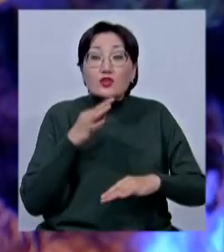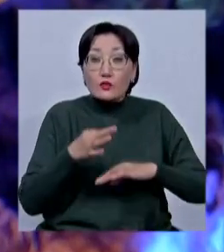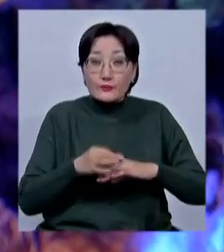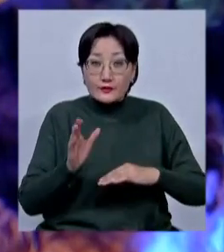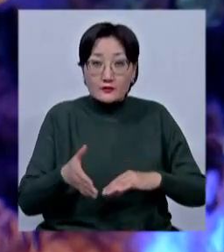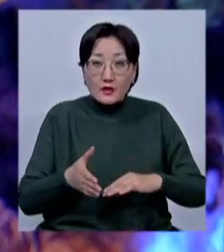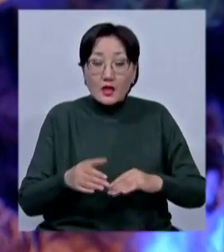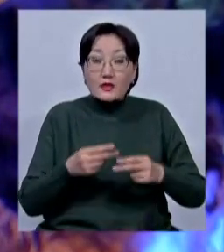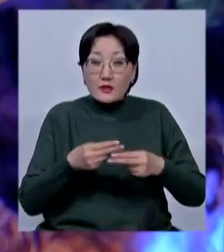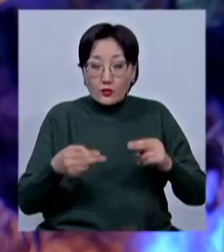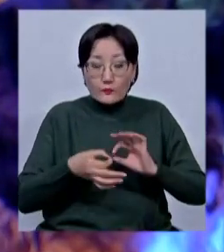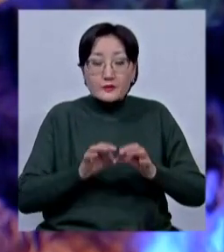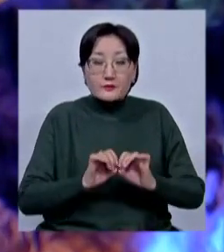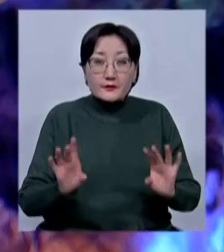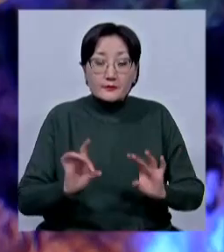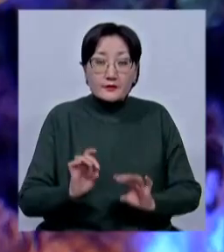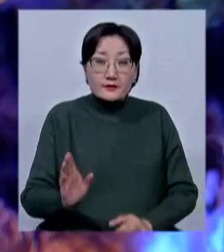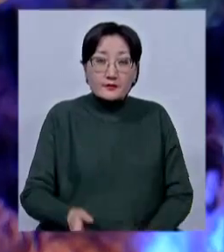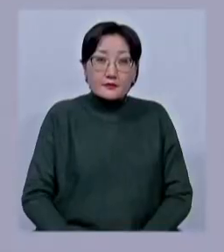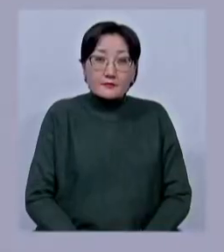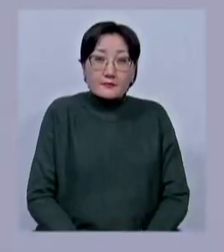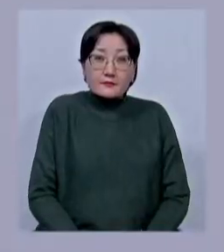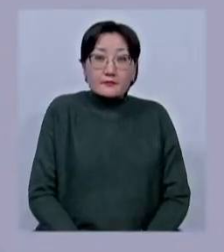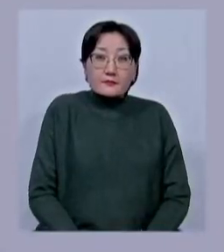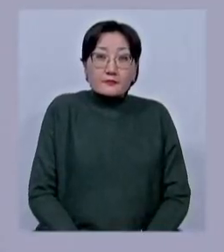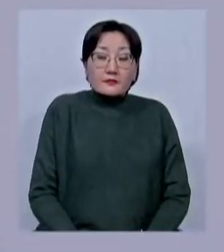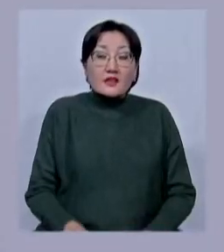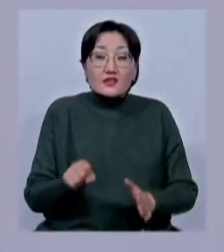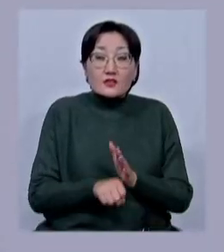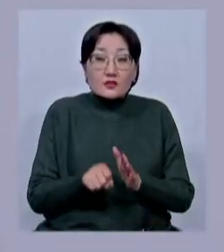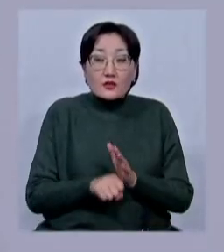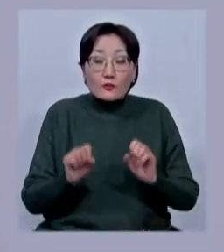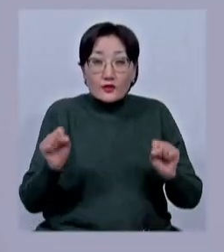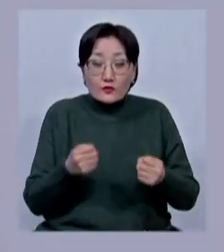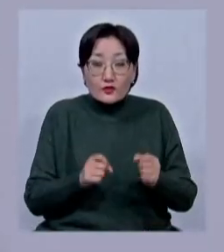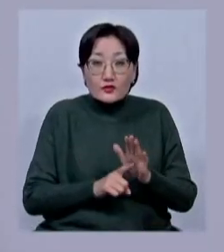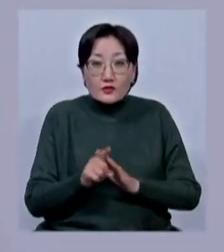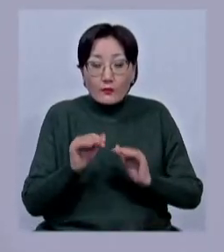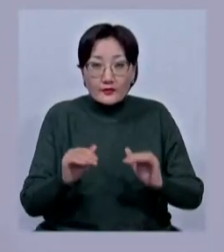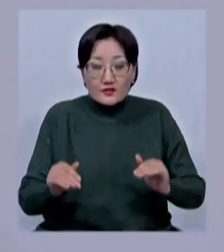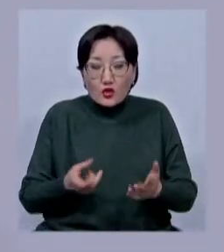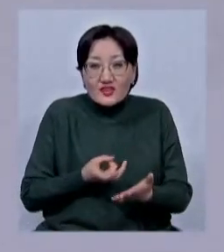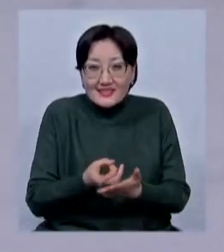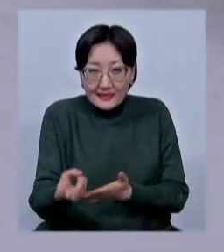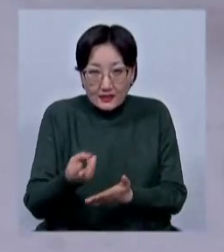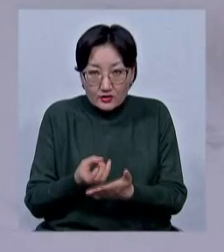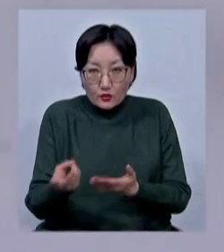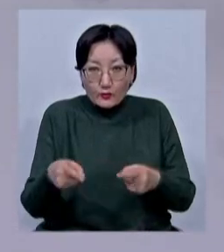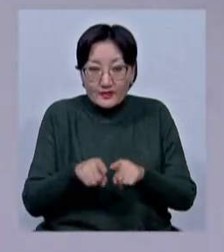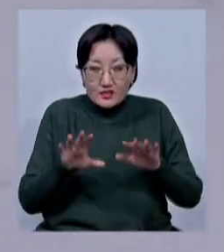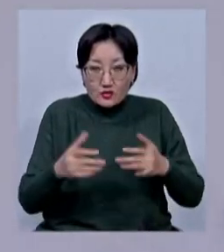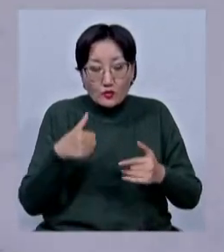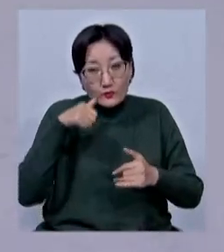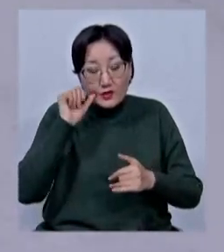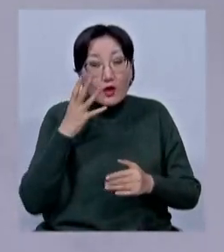жауапты? Тақырыпты тілші тарқатсын. Қыс келіп күн суытқанда бала ермегі сырғанақ тебу. Осындай бір оқиға